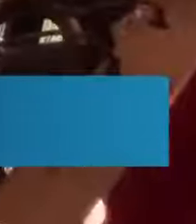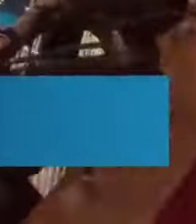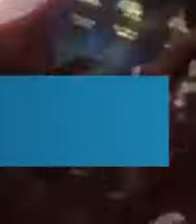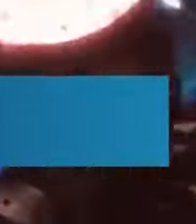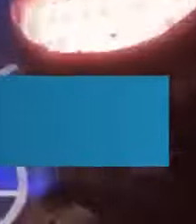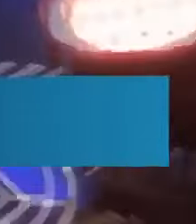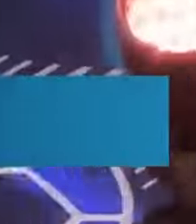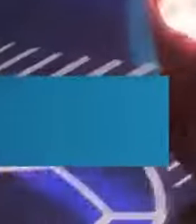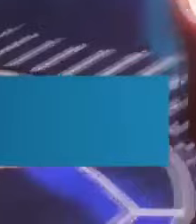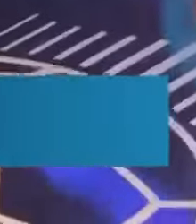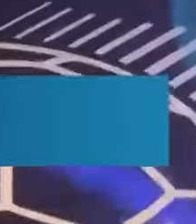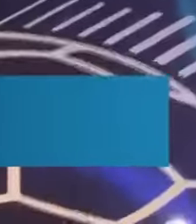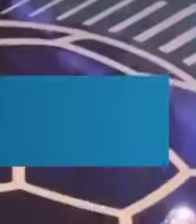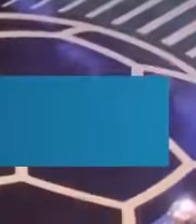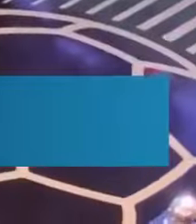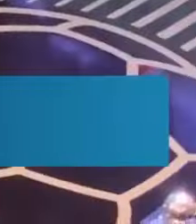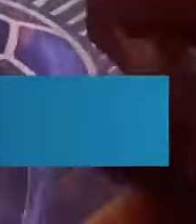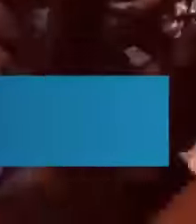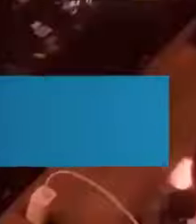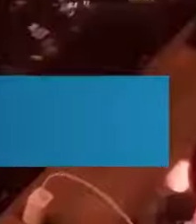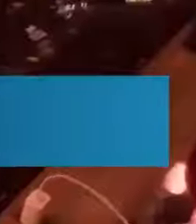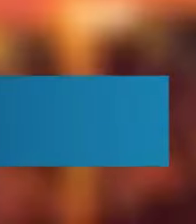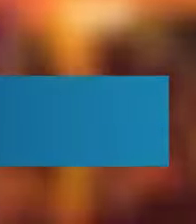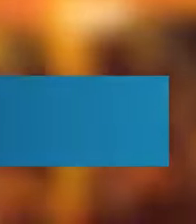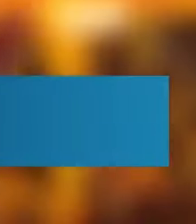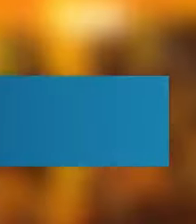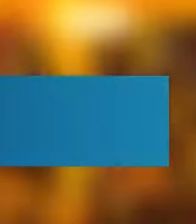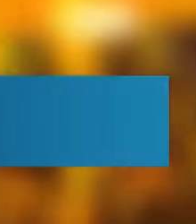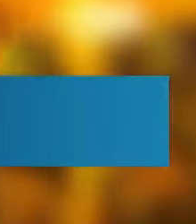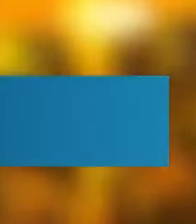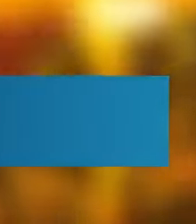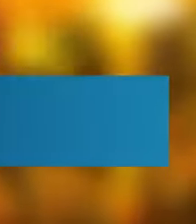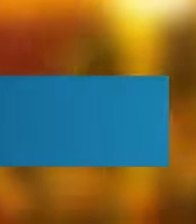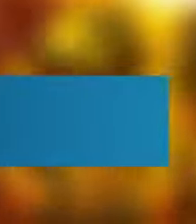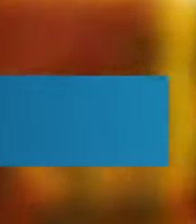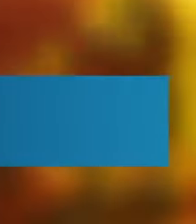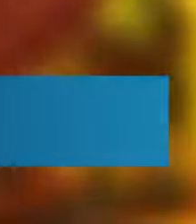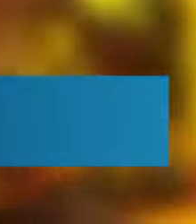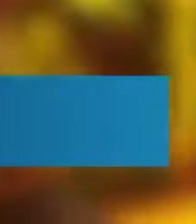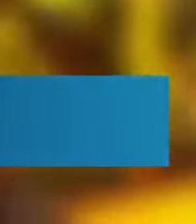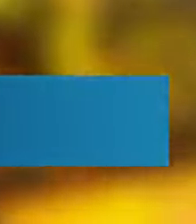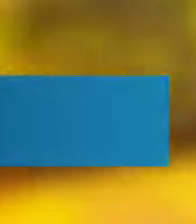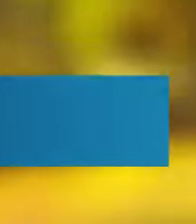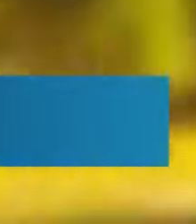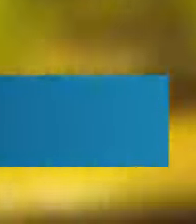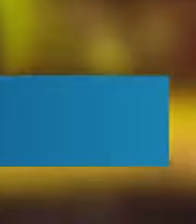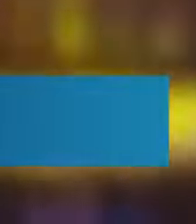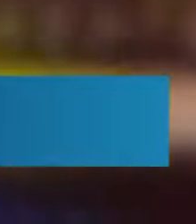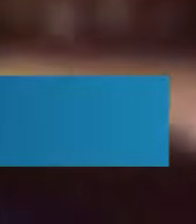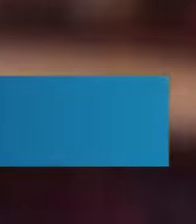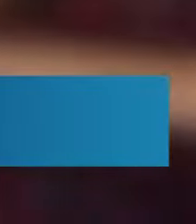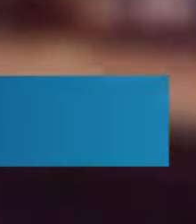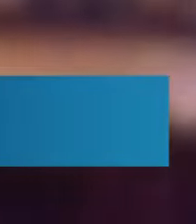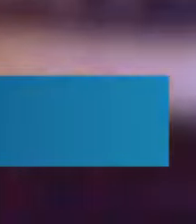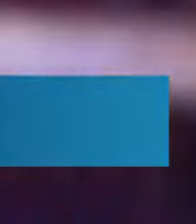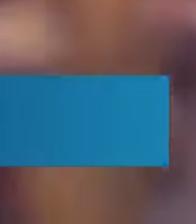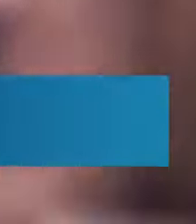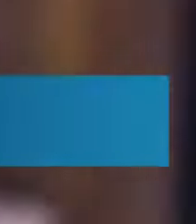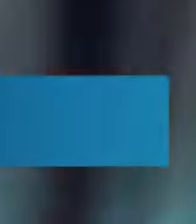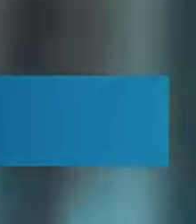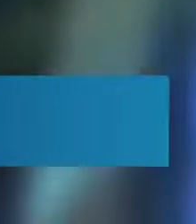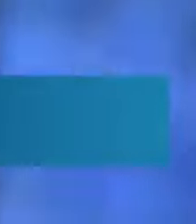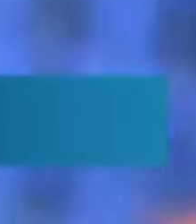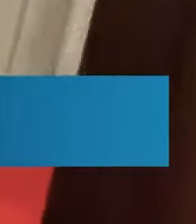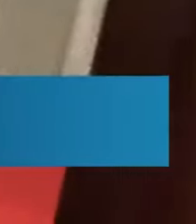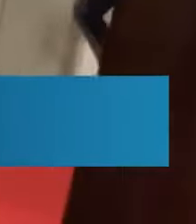심각하게 받아들이고 있으며 어떤 언급도 하고 싶지 않다고 밝혔습니다. 지금 보시는 영상은 2년 전 이 남자가